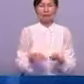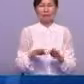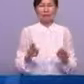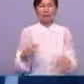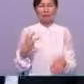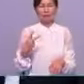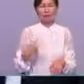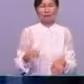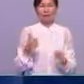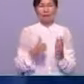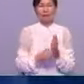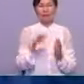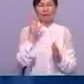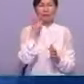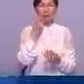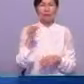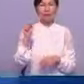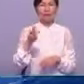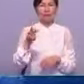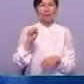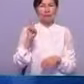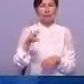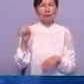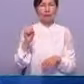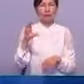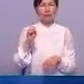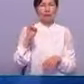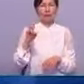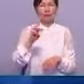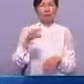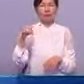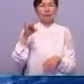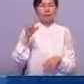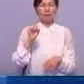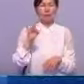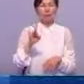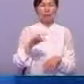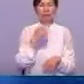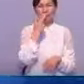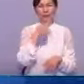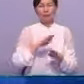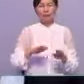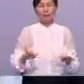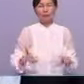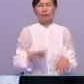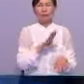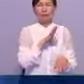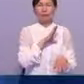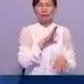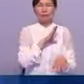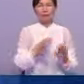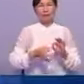жаста, аман есен тұрар. Кішкентай кезінде енді оңай болған жоқ. Аллаға шүкір деймін,